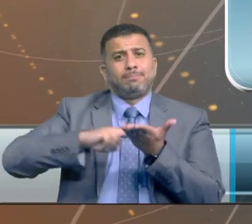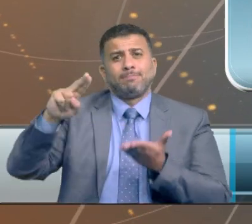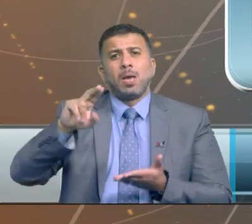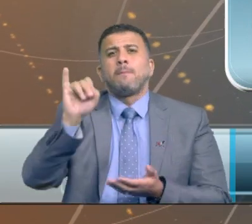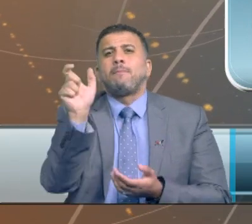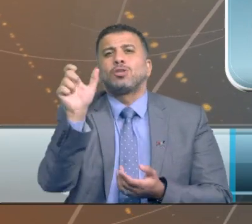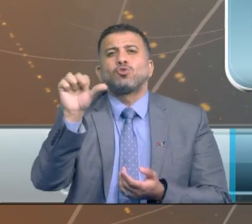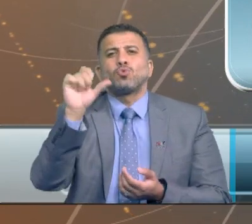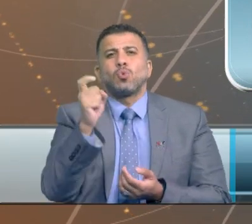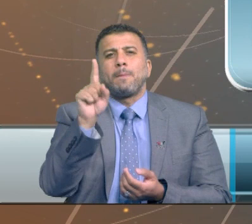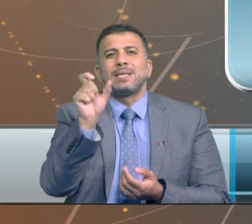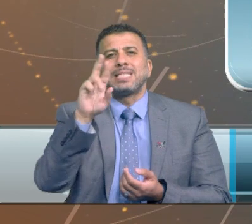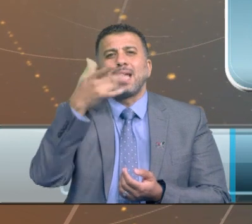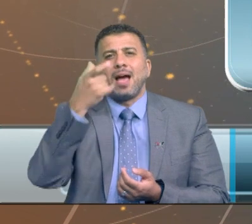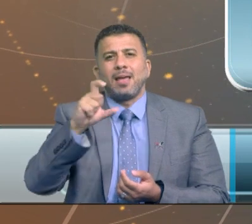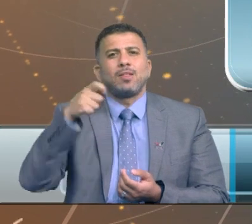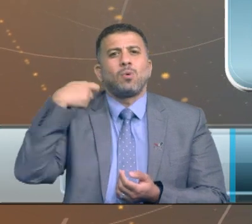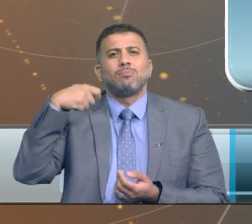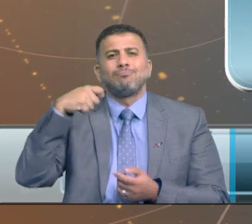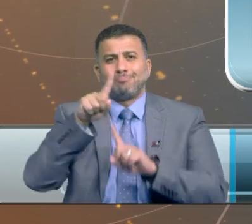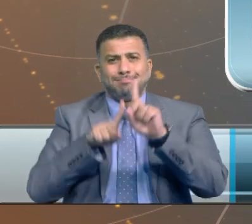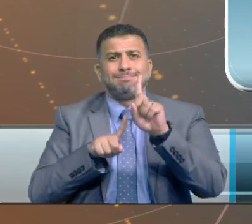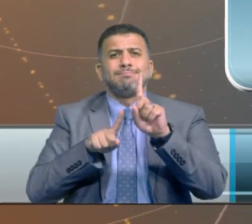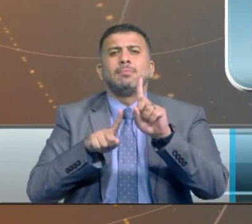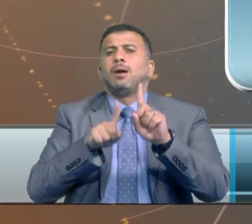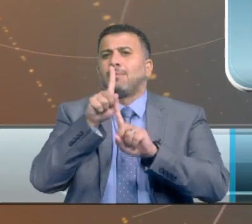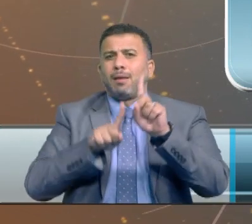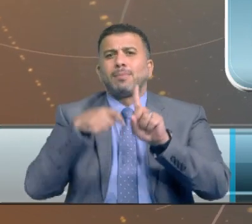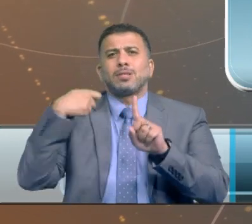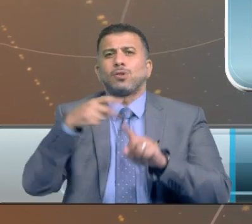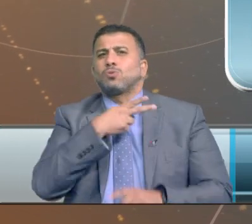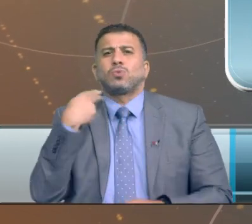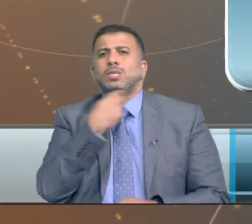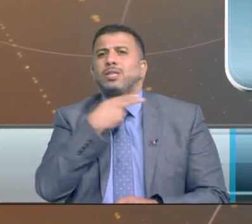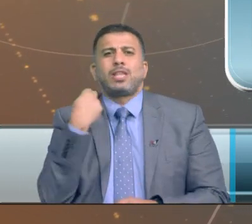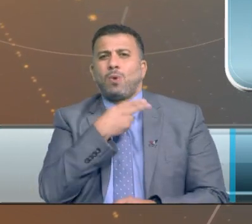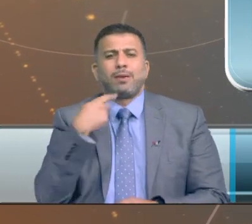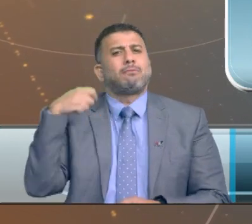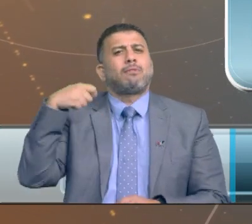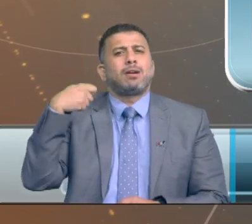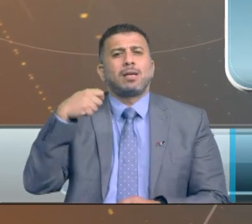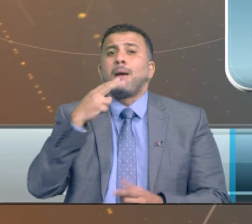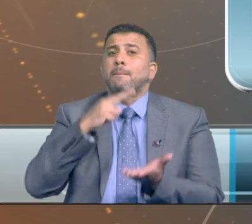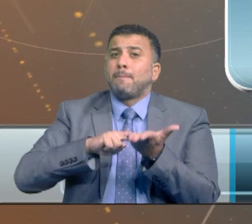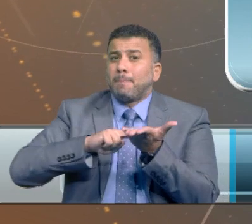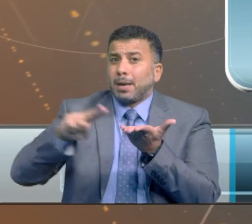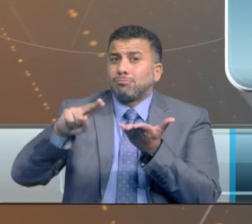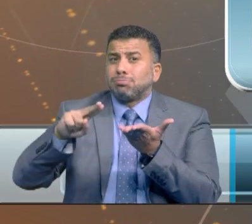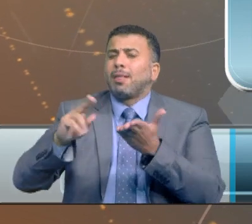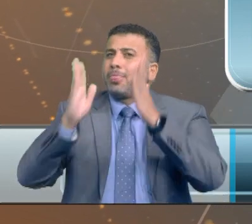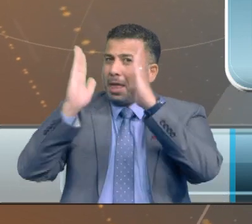وسمو الشيخ منصور بن زايد ال نهيان نائب رئيس الدوله نائب رئيس مجلس الوزراء وزير ديوان الرئاسه